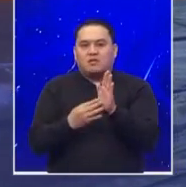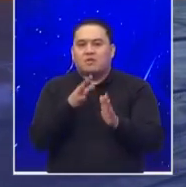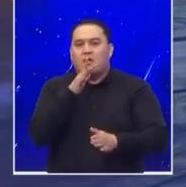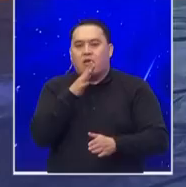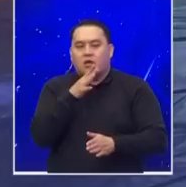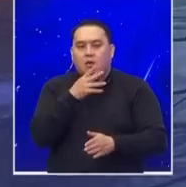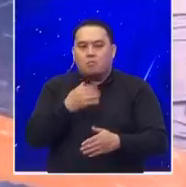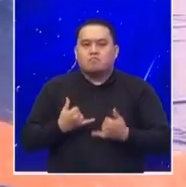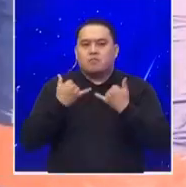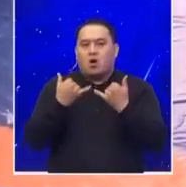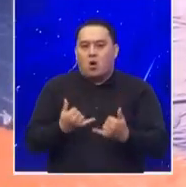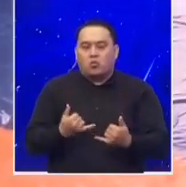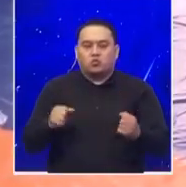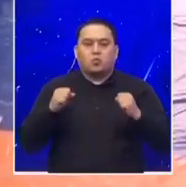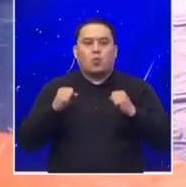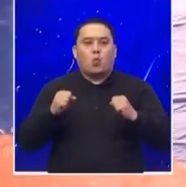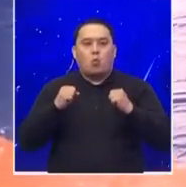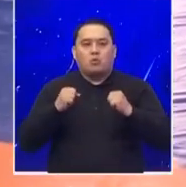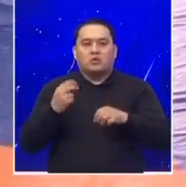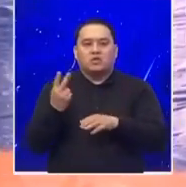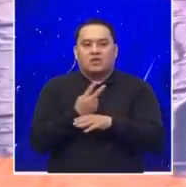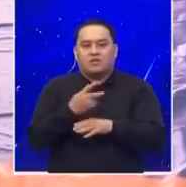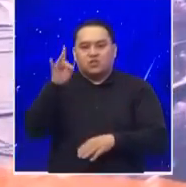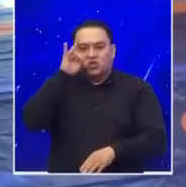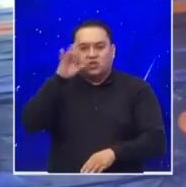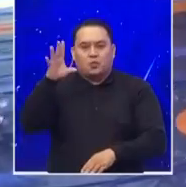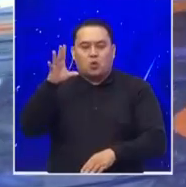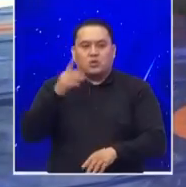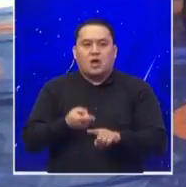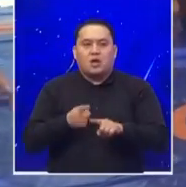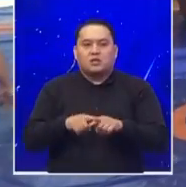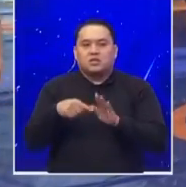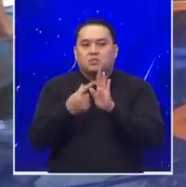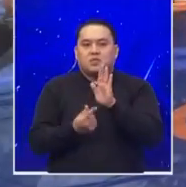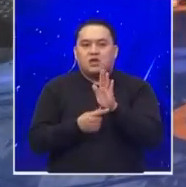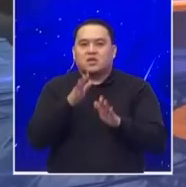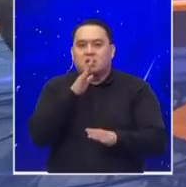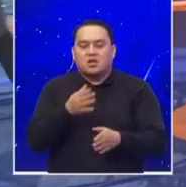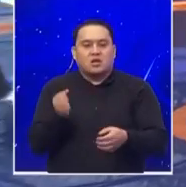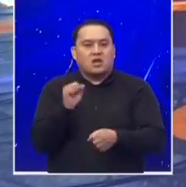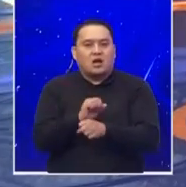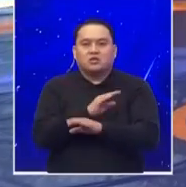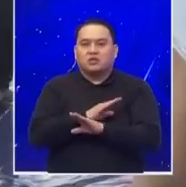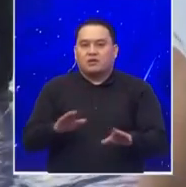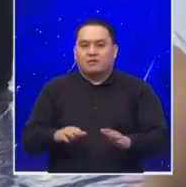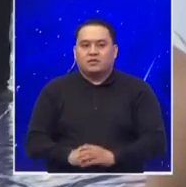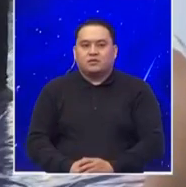греко-римского стиля посвятил себя этому виду спорта. Дважды становился чемпионом. И на этом 17-летний юноша останавливаться не